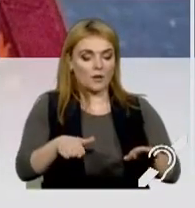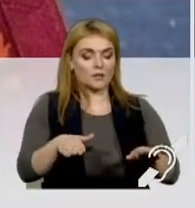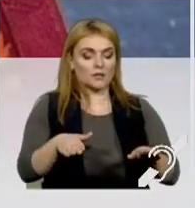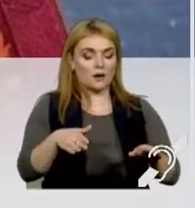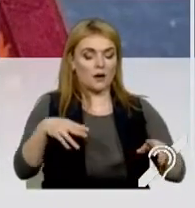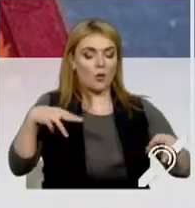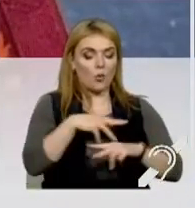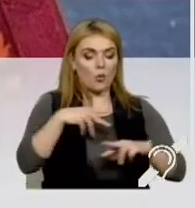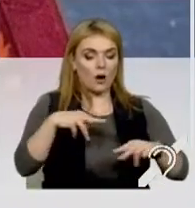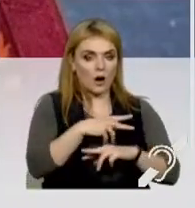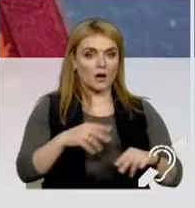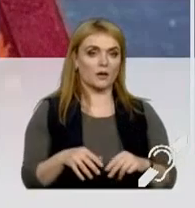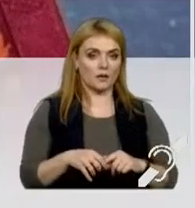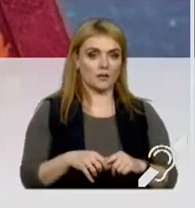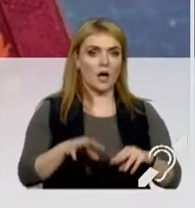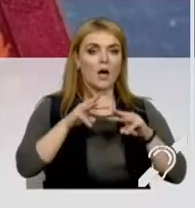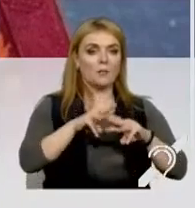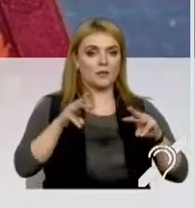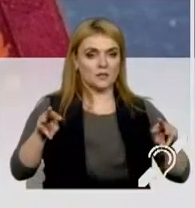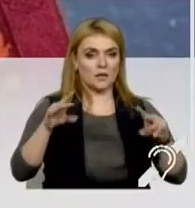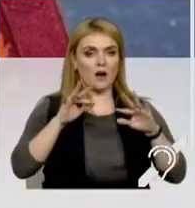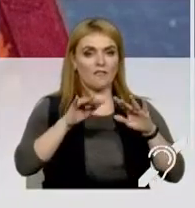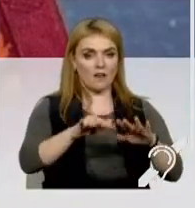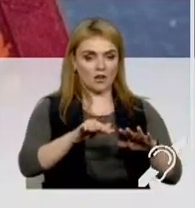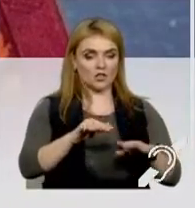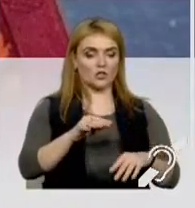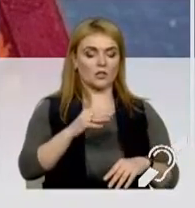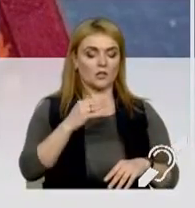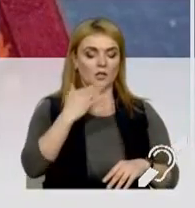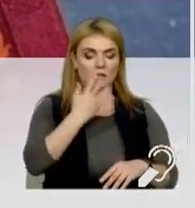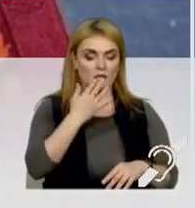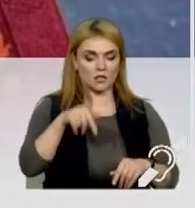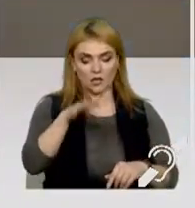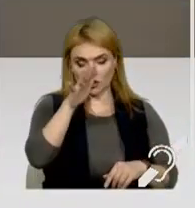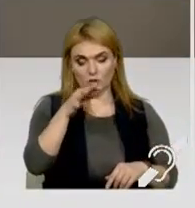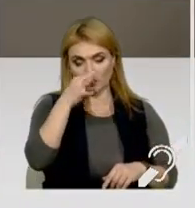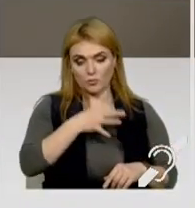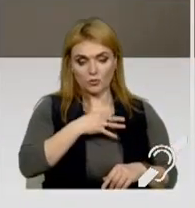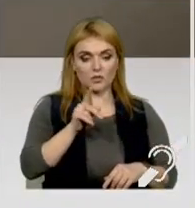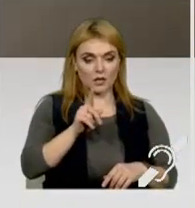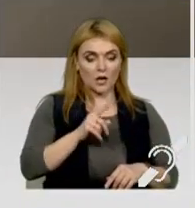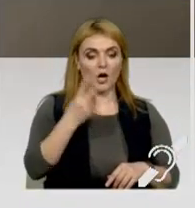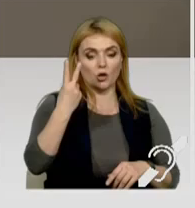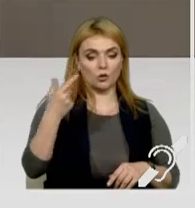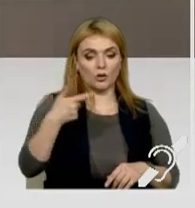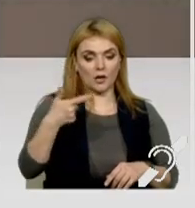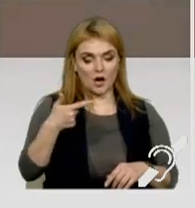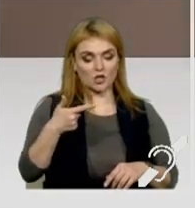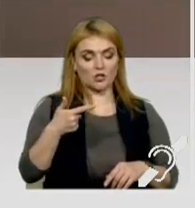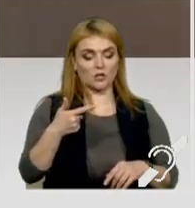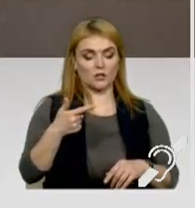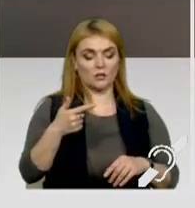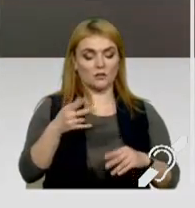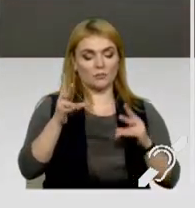Ungaria reprezentanții Ministerului Afacerilor Externe de la Chișinău au declarat pentru tvr moldova că doi pasageri au fost răniți